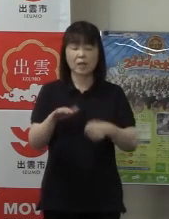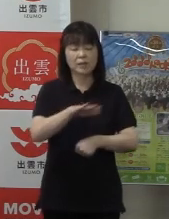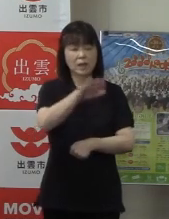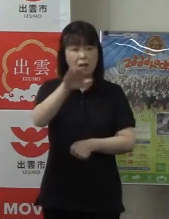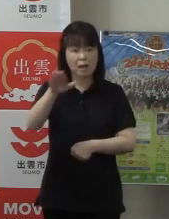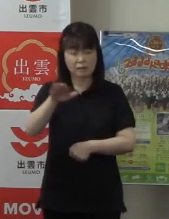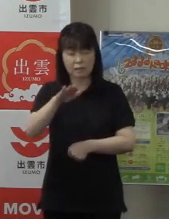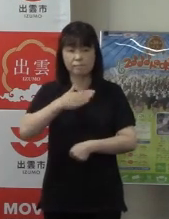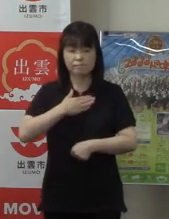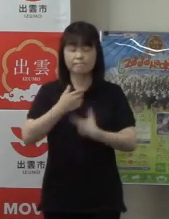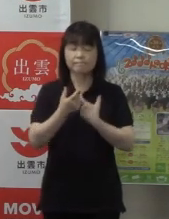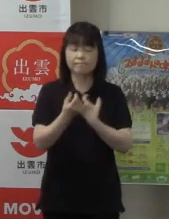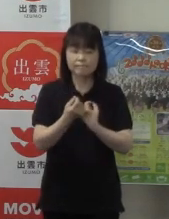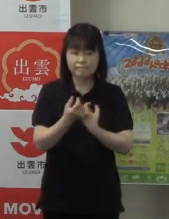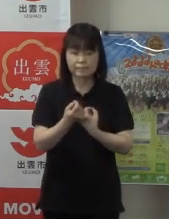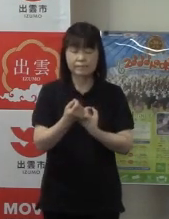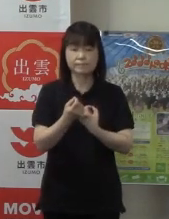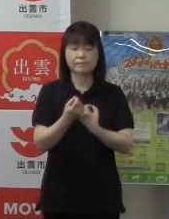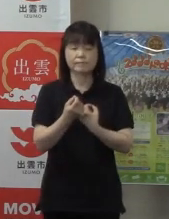道等でも